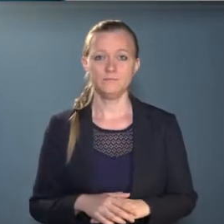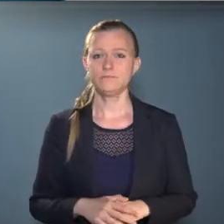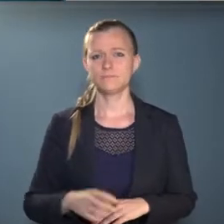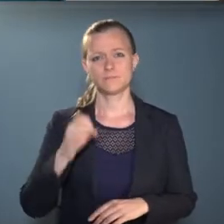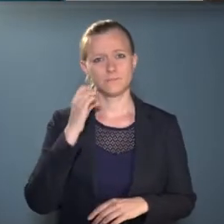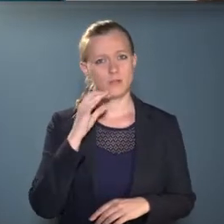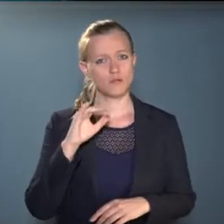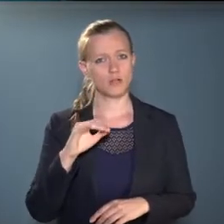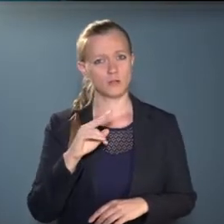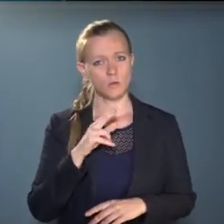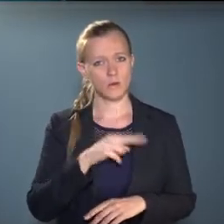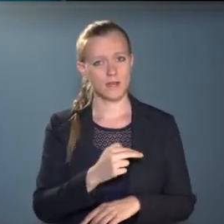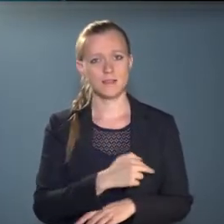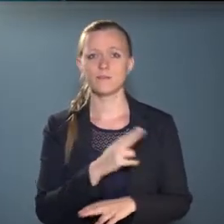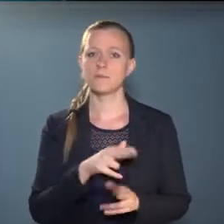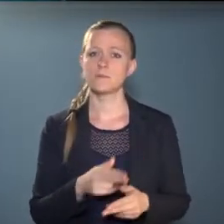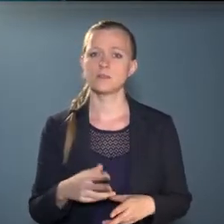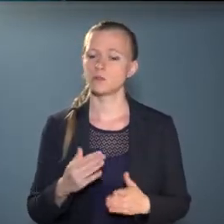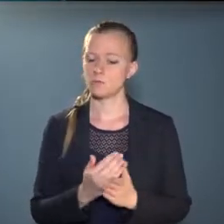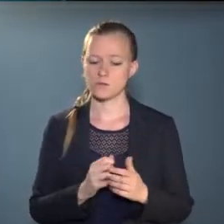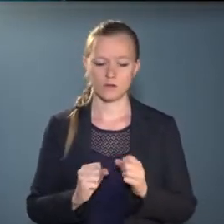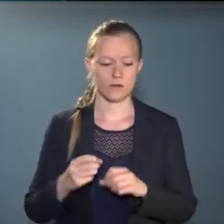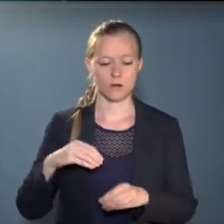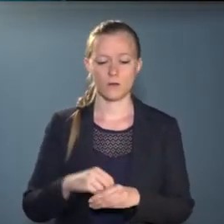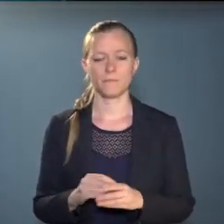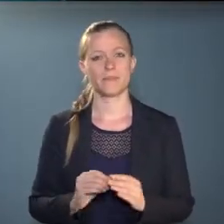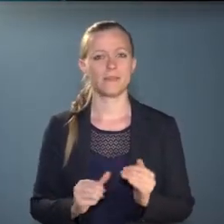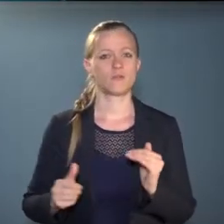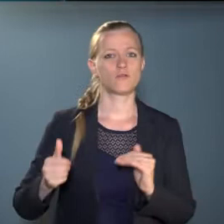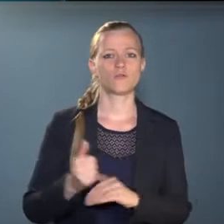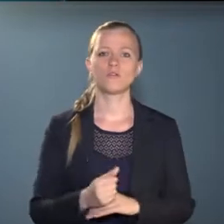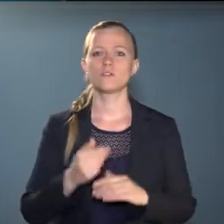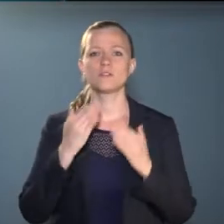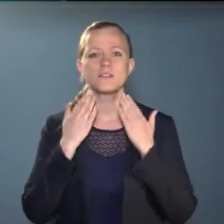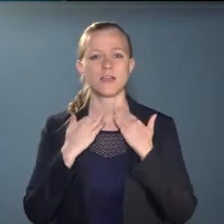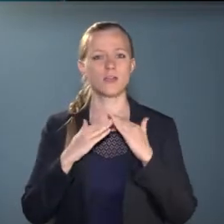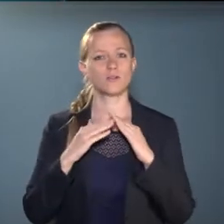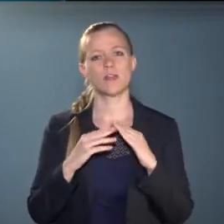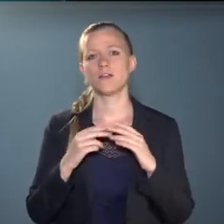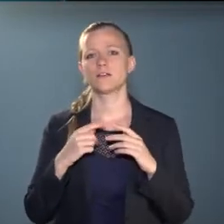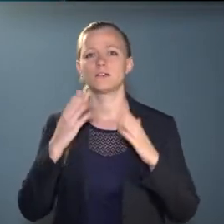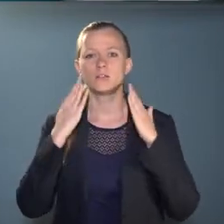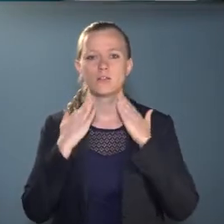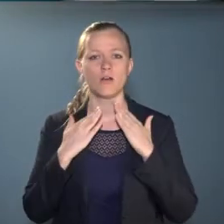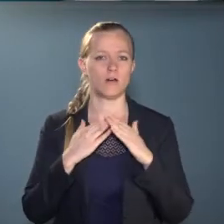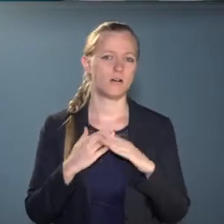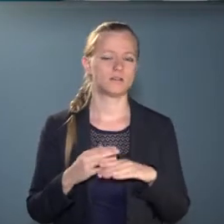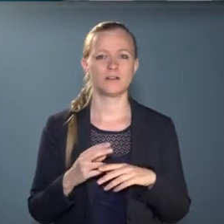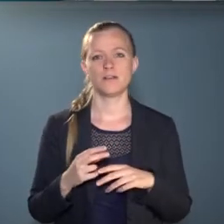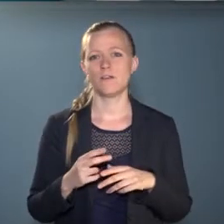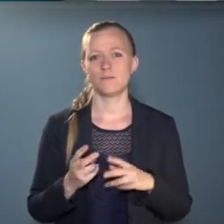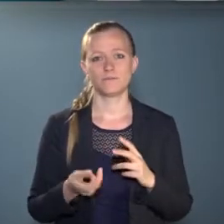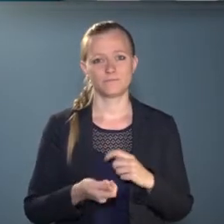egy nemzetközi mozgalom részeként élen jár a szájüreg, fej és nyakrák szűrővizsgálatok megszervezésében, tehát